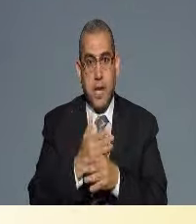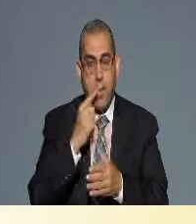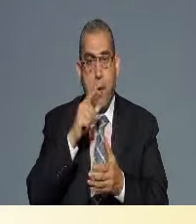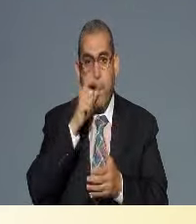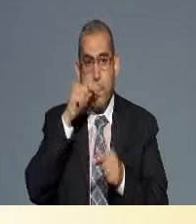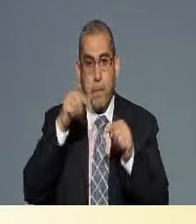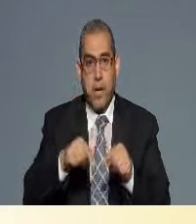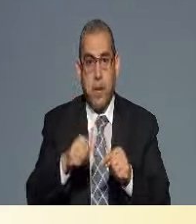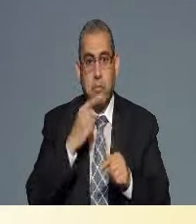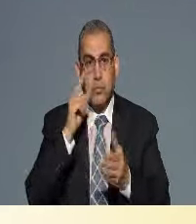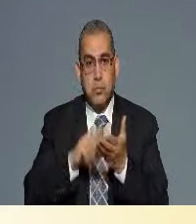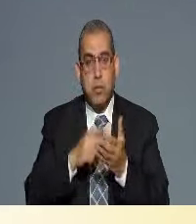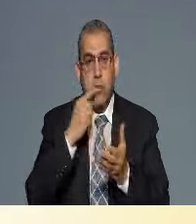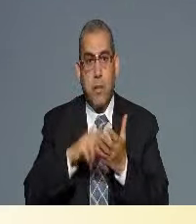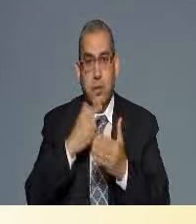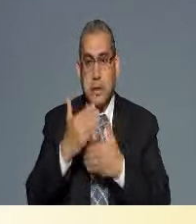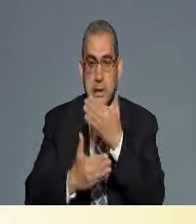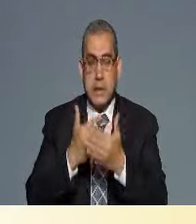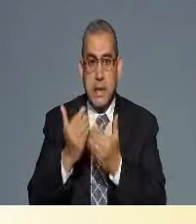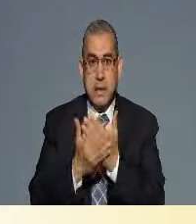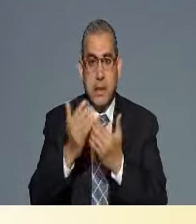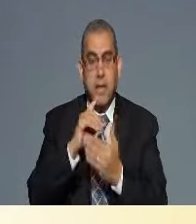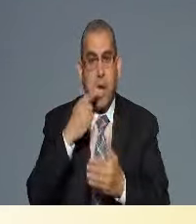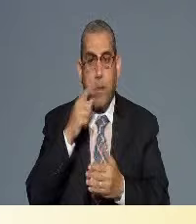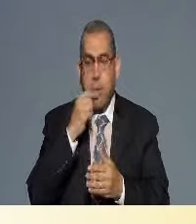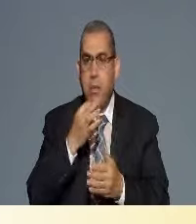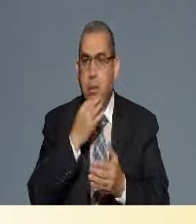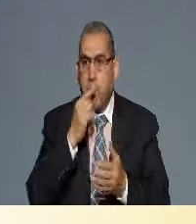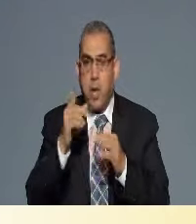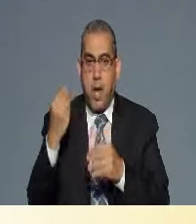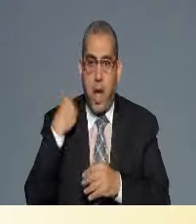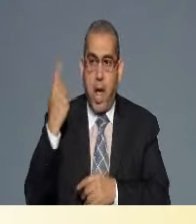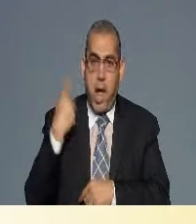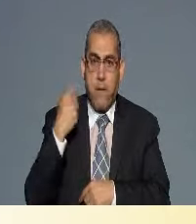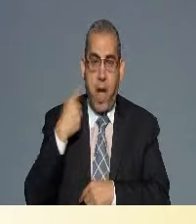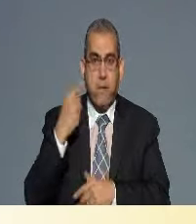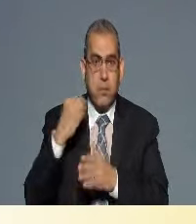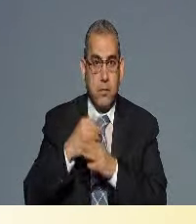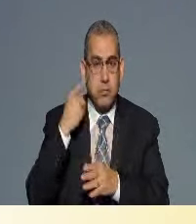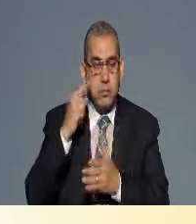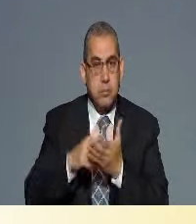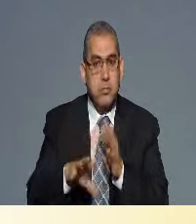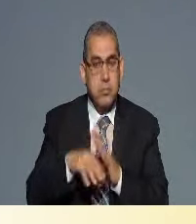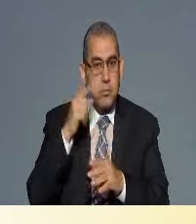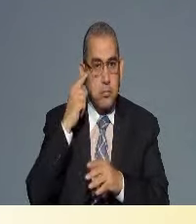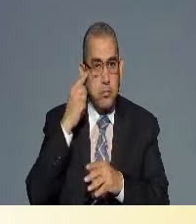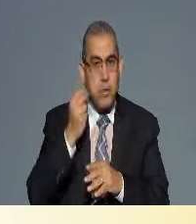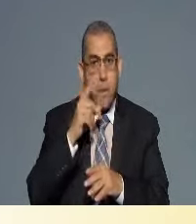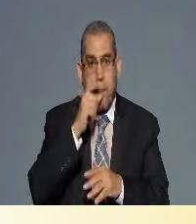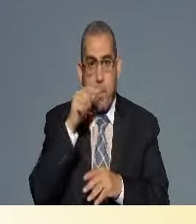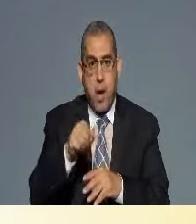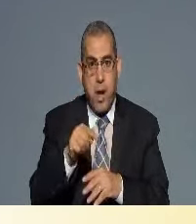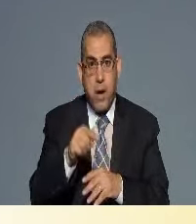مورد نادر غير متجدد، ودائما سيادتكم بتوصوا بإن إحنا نستخدم فكرة إن المية أو